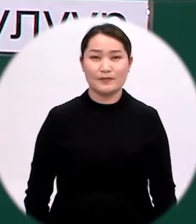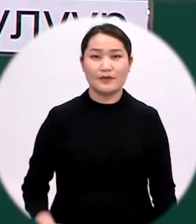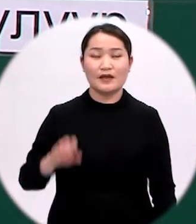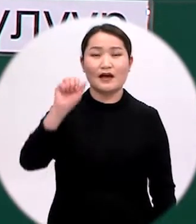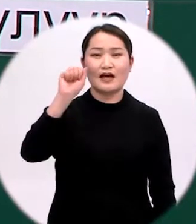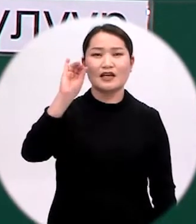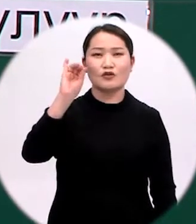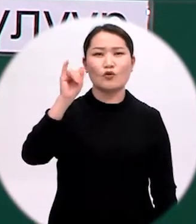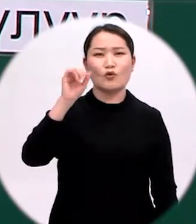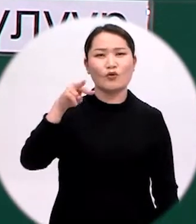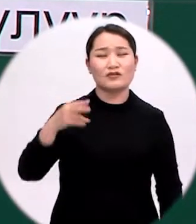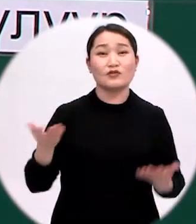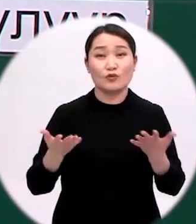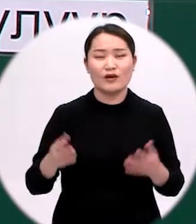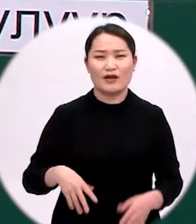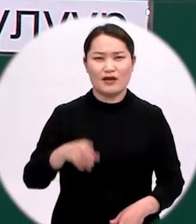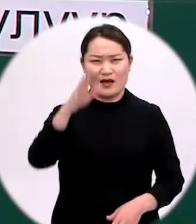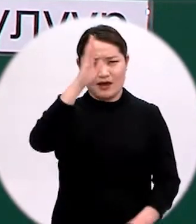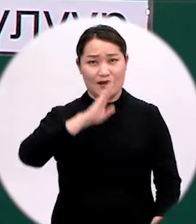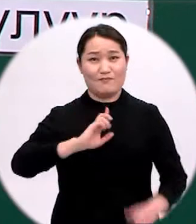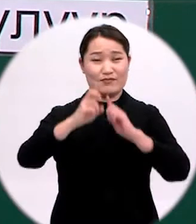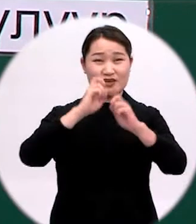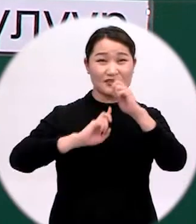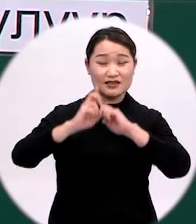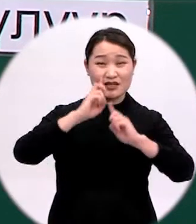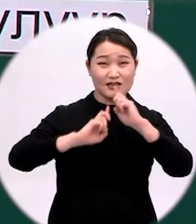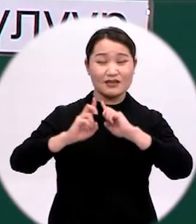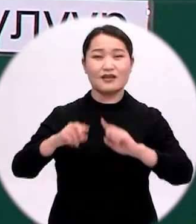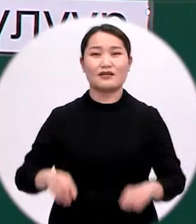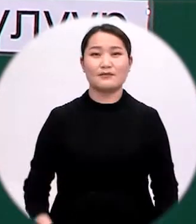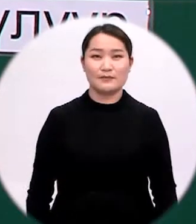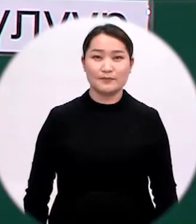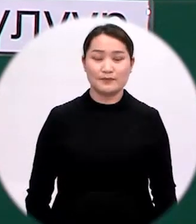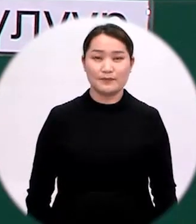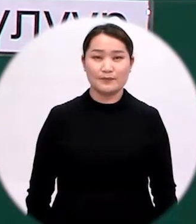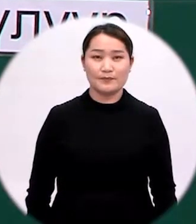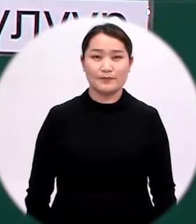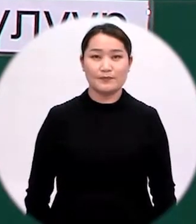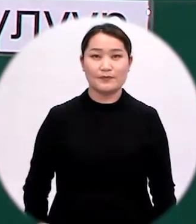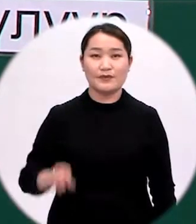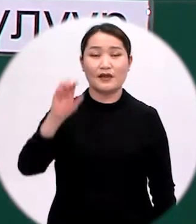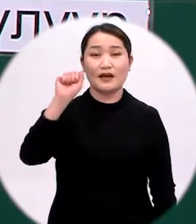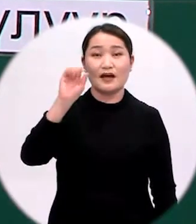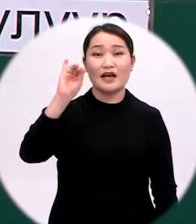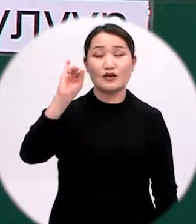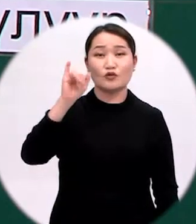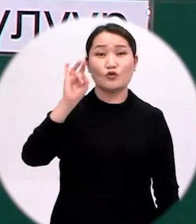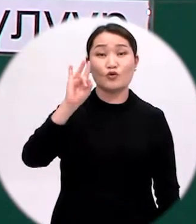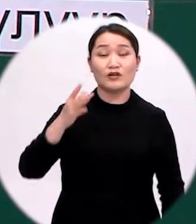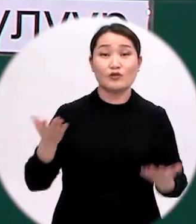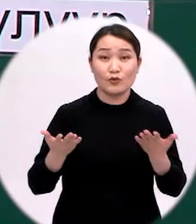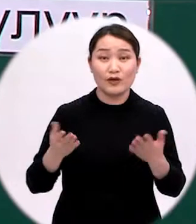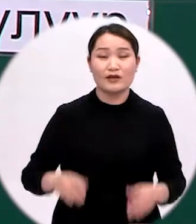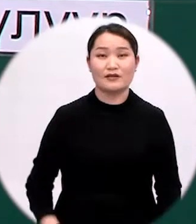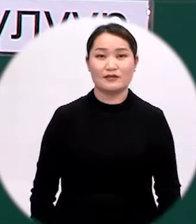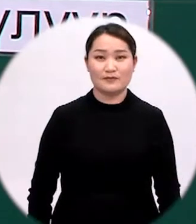Аюул. Аюултай, хортой, хөнөөлтэй, аюул осол гэсэн утгатай. Аюур. Том үсгээр хэлсэн